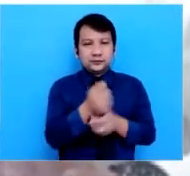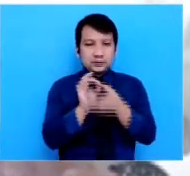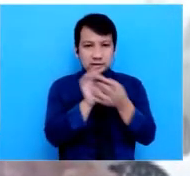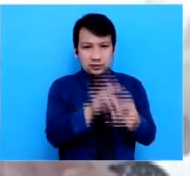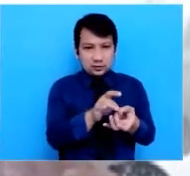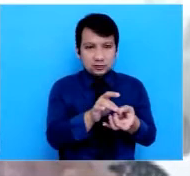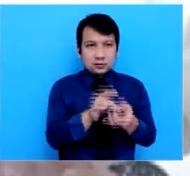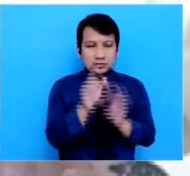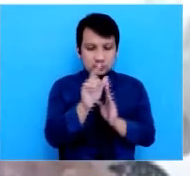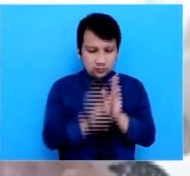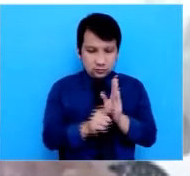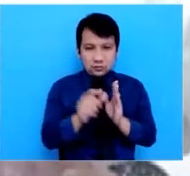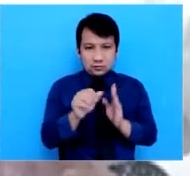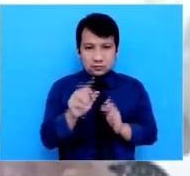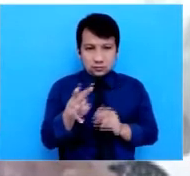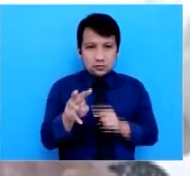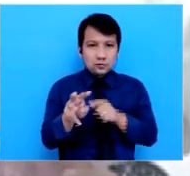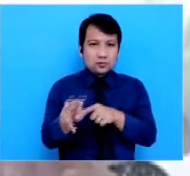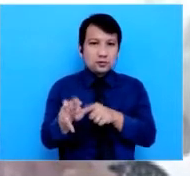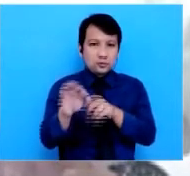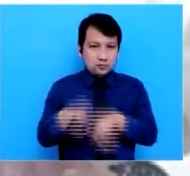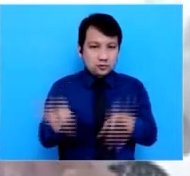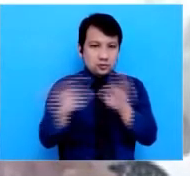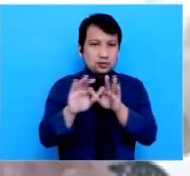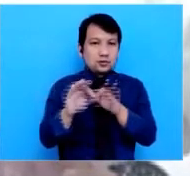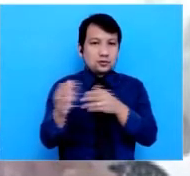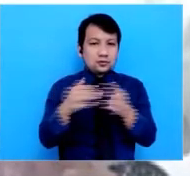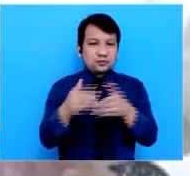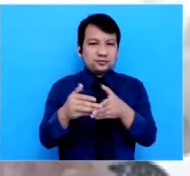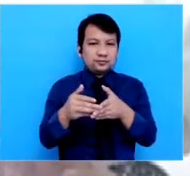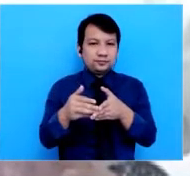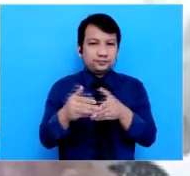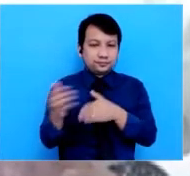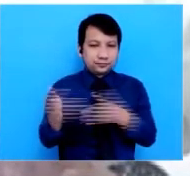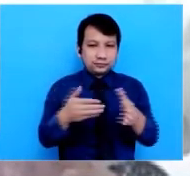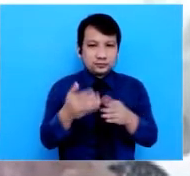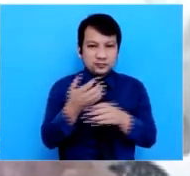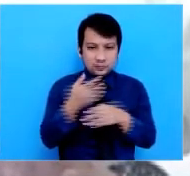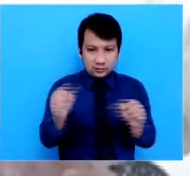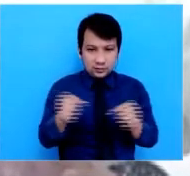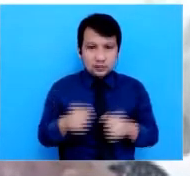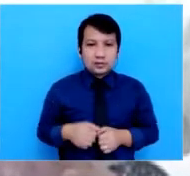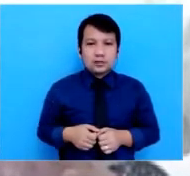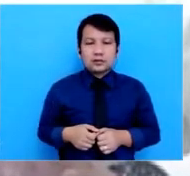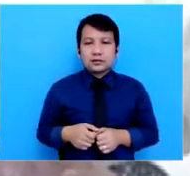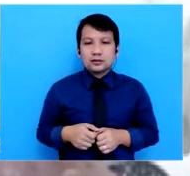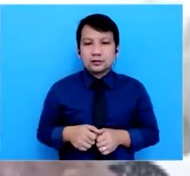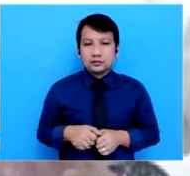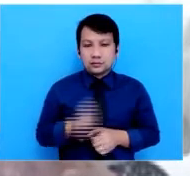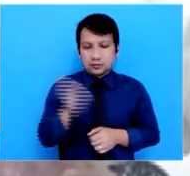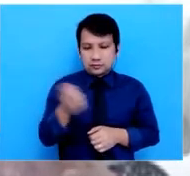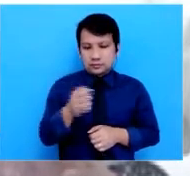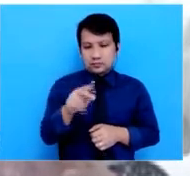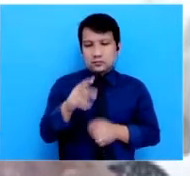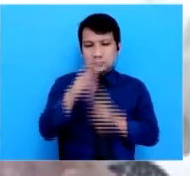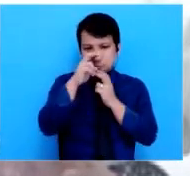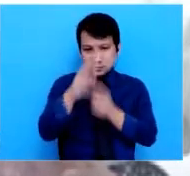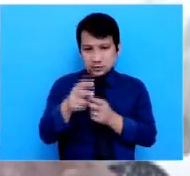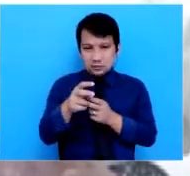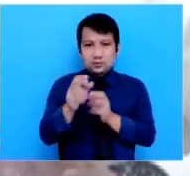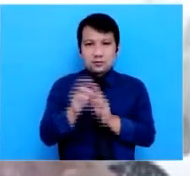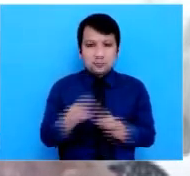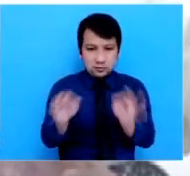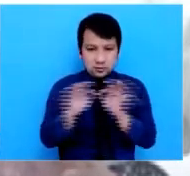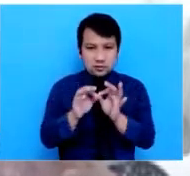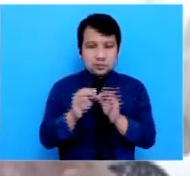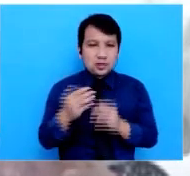law at saka ito ay properly secured yan ang environment natin. Very strict. Kailangan they will have